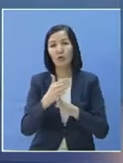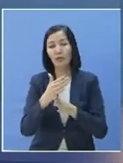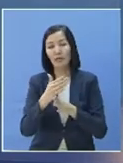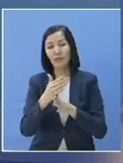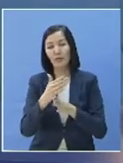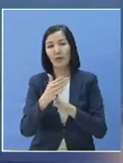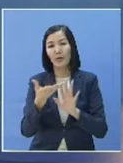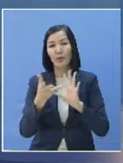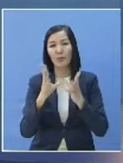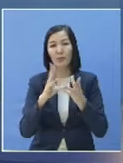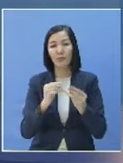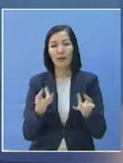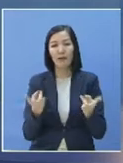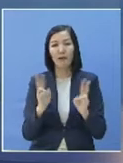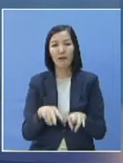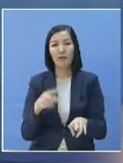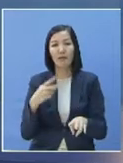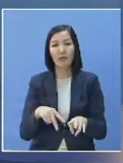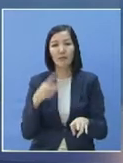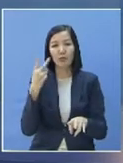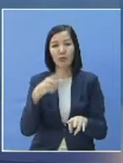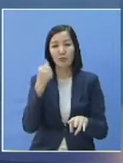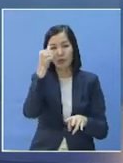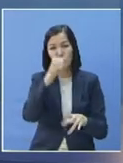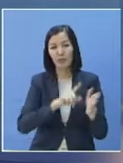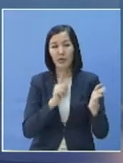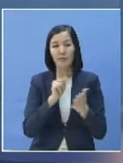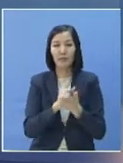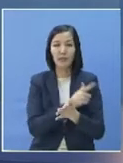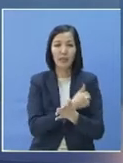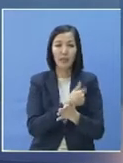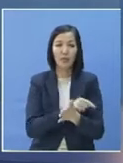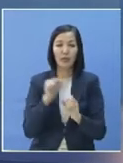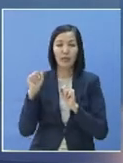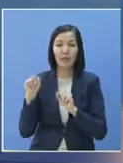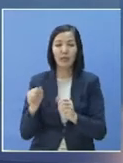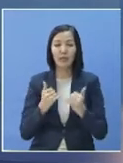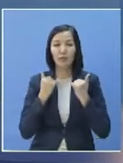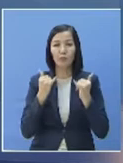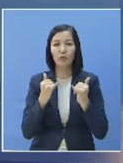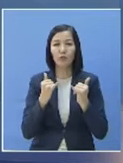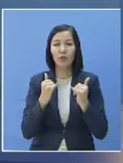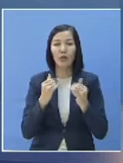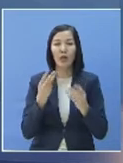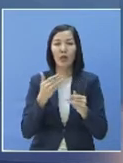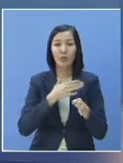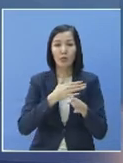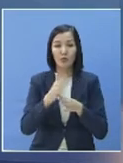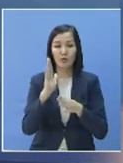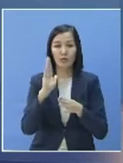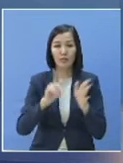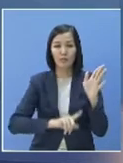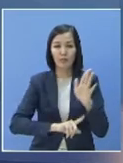түскен. Ал қалған санаттар 2020 жылдан бастап міндетті әлеуметтік медициналық сақтандыру үшін жарна төлей бастайды. Осы